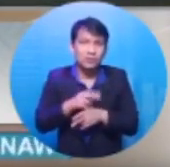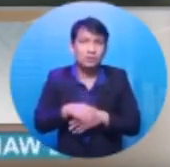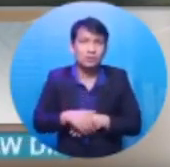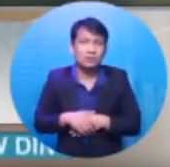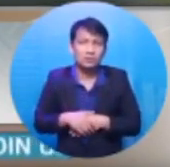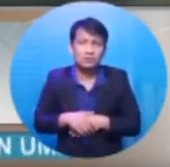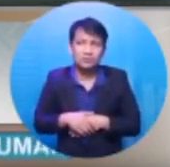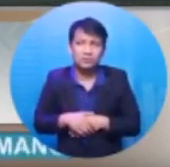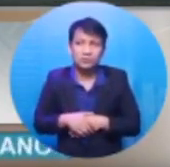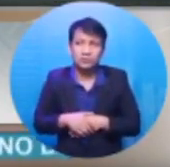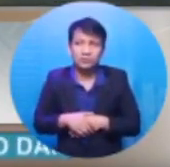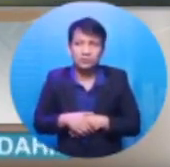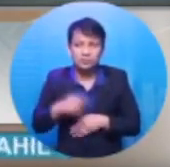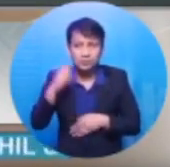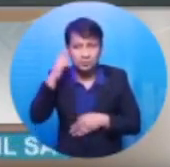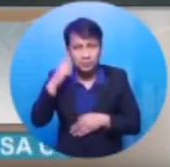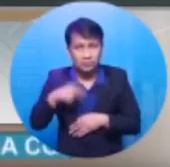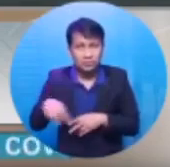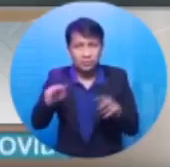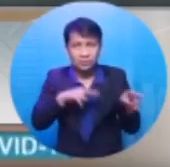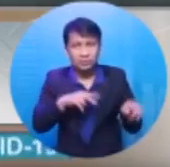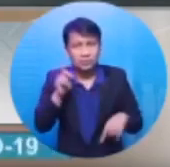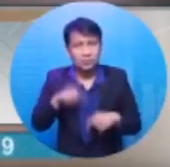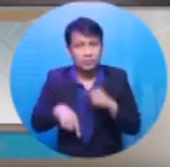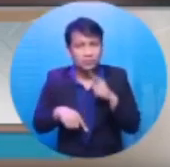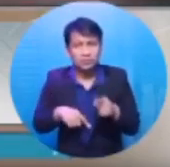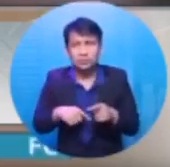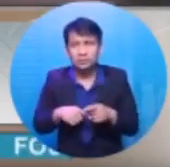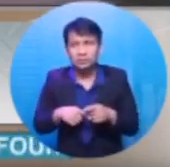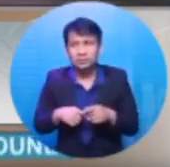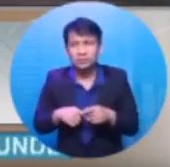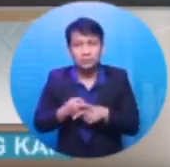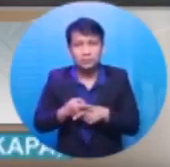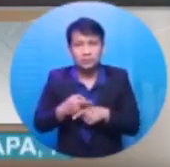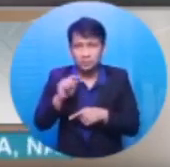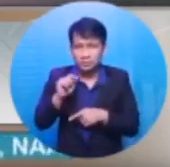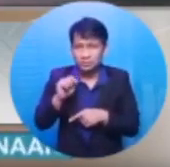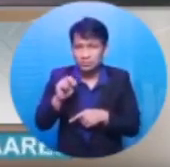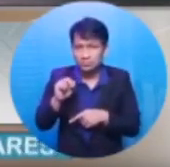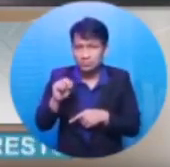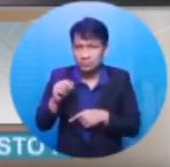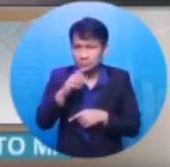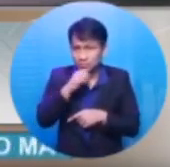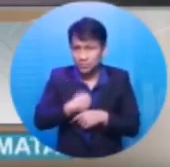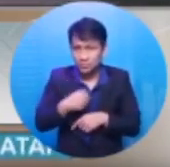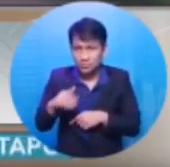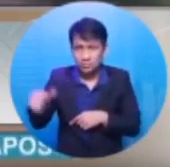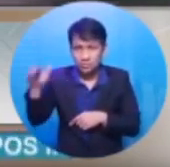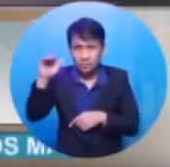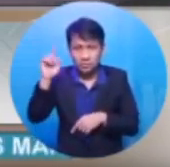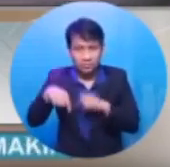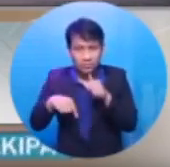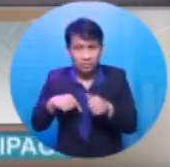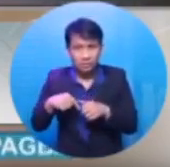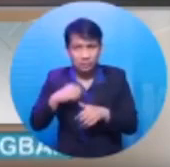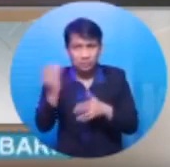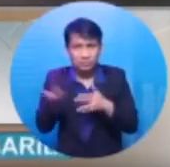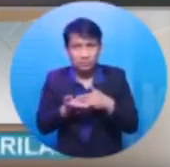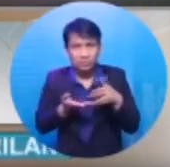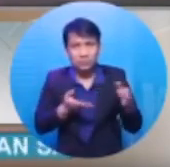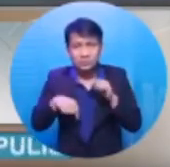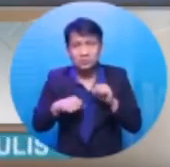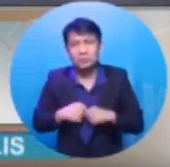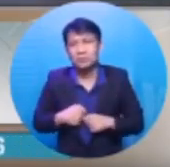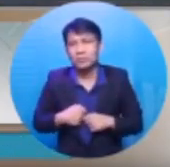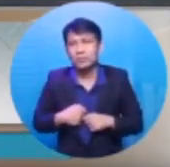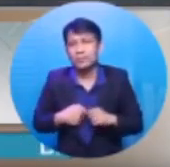namin. Nag-rubbing po yung tumatanod. Hindi po sila nagpapabaya sa kanilang trabaho. So, yung mga matatanda na involved yan, sir, pwede ng kasuhan kasi walang face